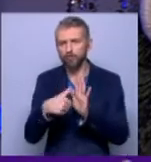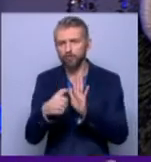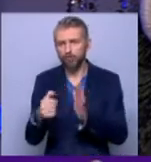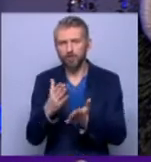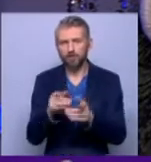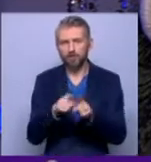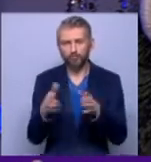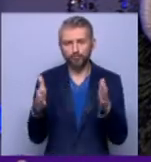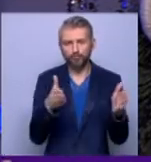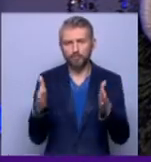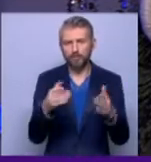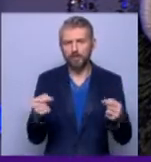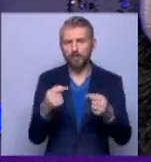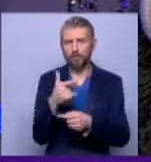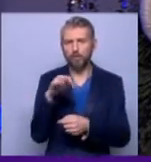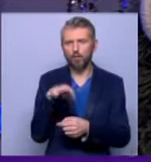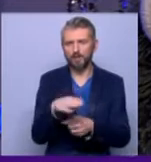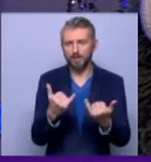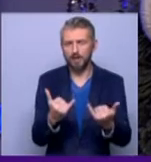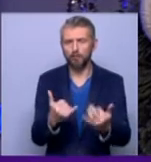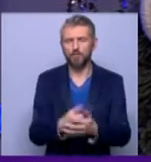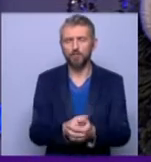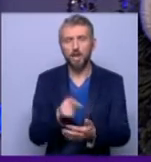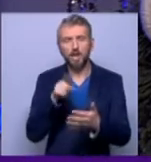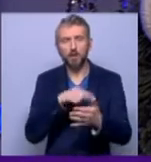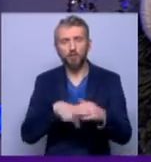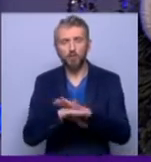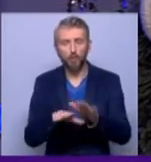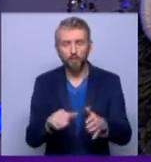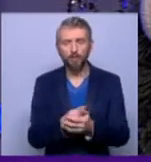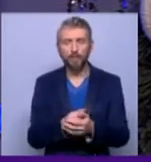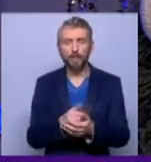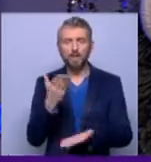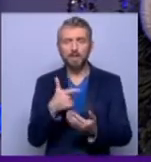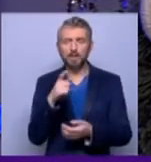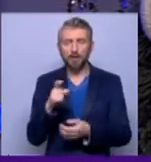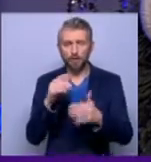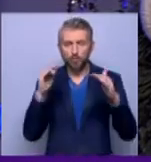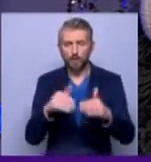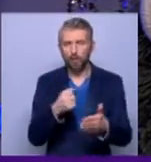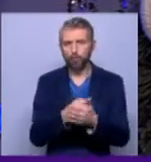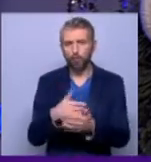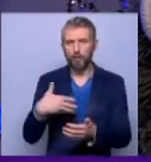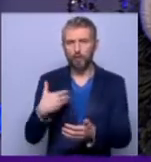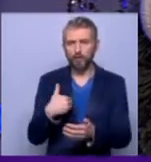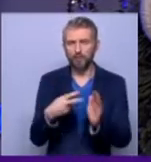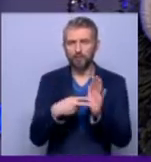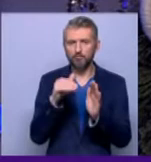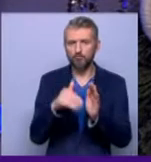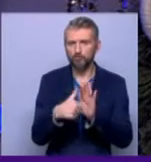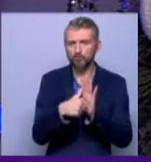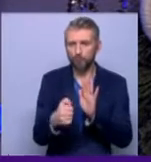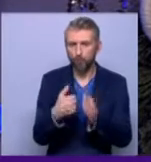вот такой еще момент, согласно ГОСТам действующим и неотмененным. То есть, в принципе, даже если газ упадет до калорийности 7600, это будет